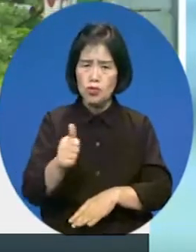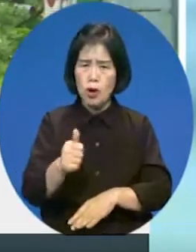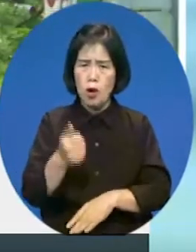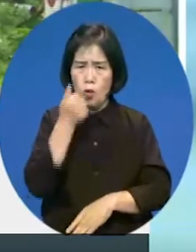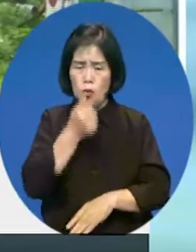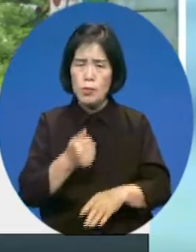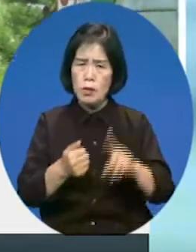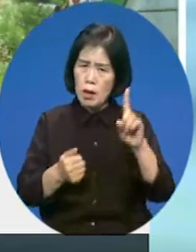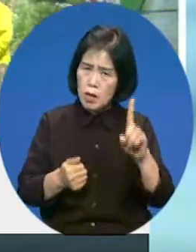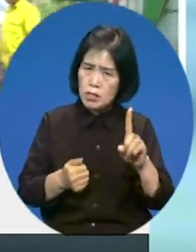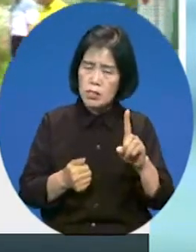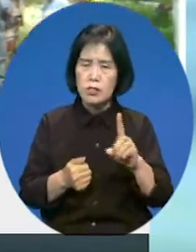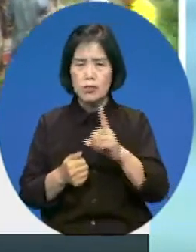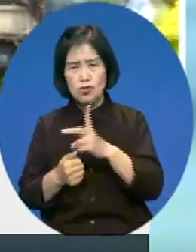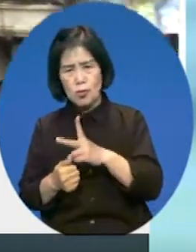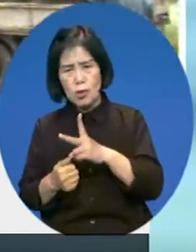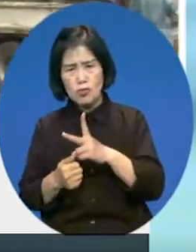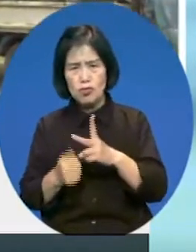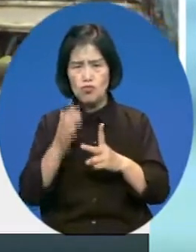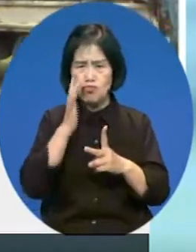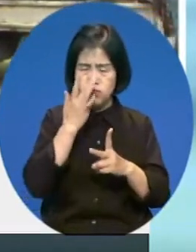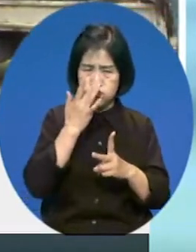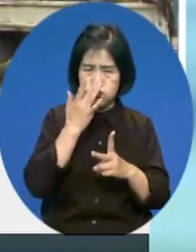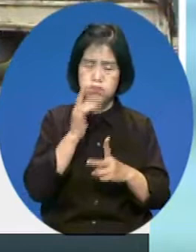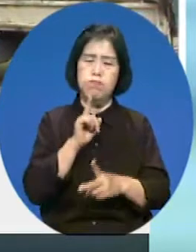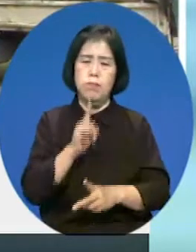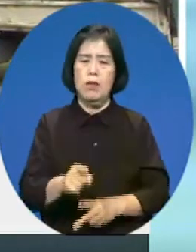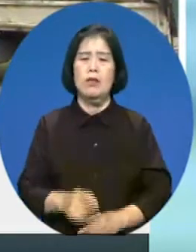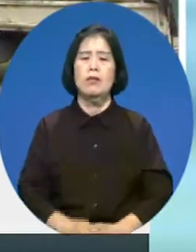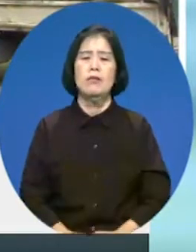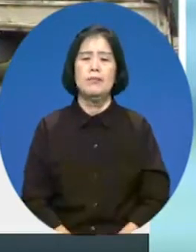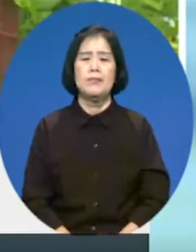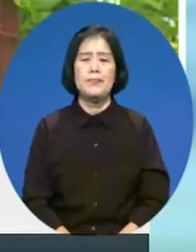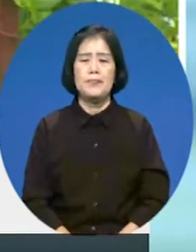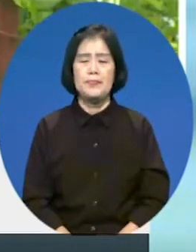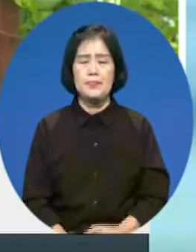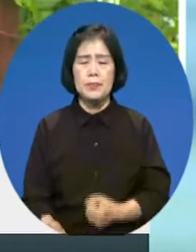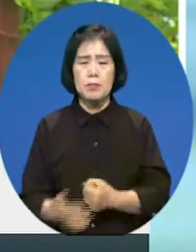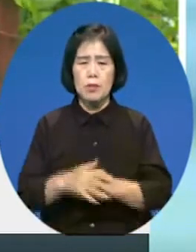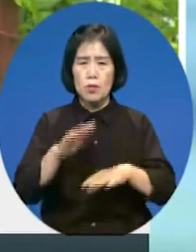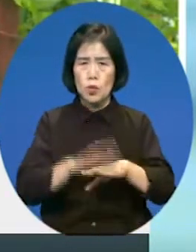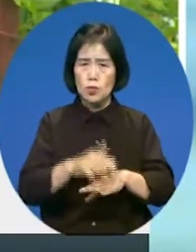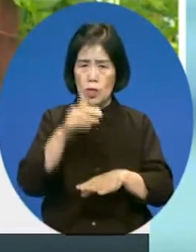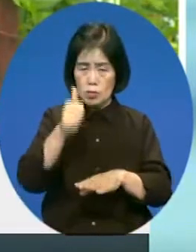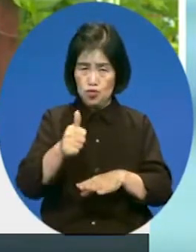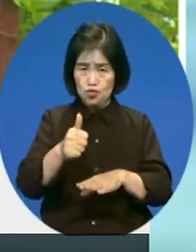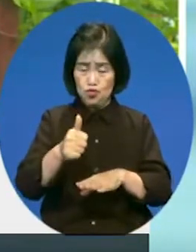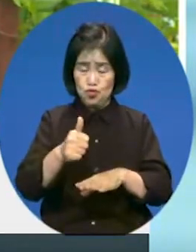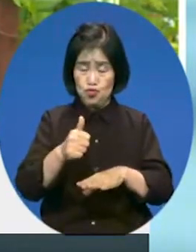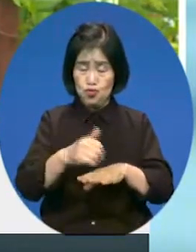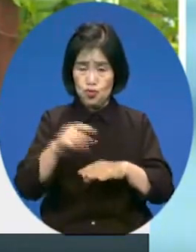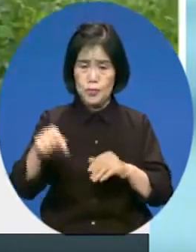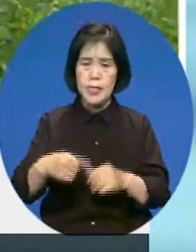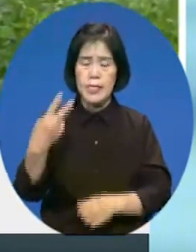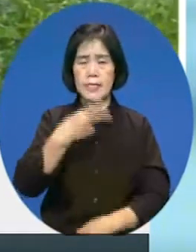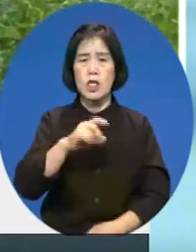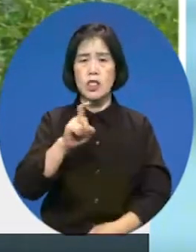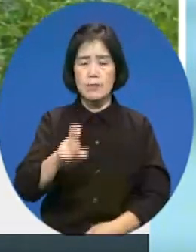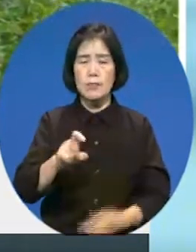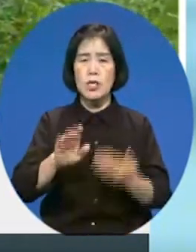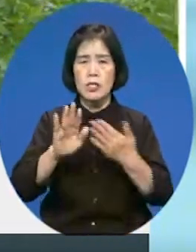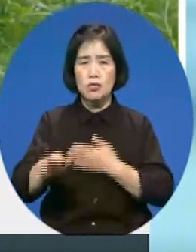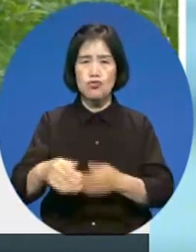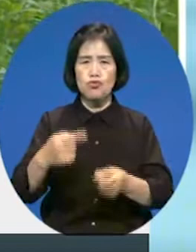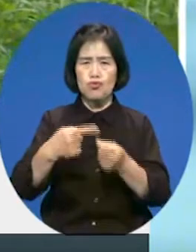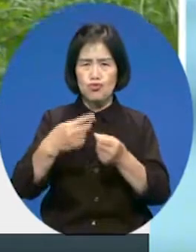곰이 한 마리인지 두 마리인지 모르겠다고 오락가락하고 진술을 했어요. 이 해당 농장주가 운영한 농장에선 2010년 이후